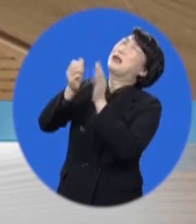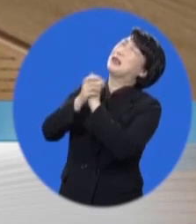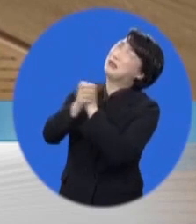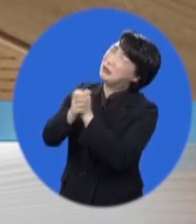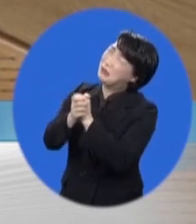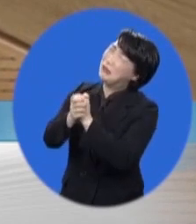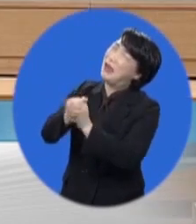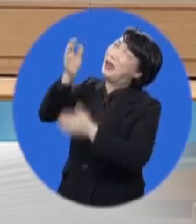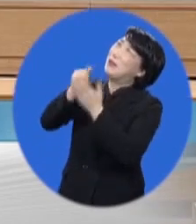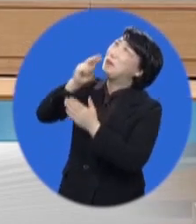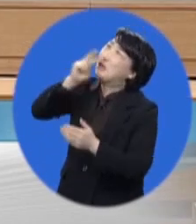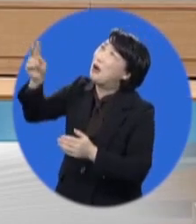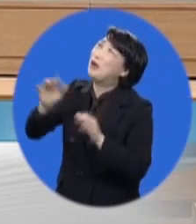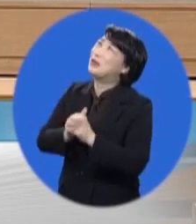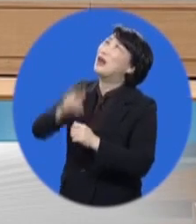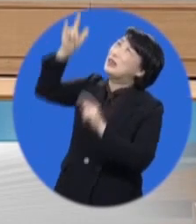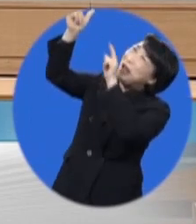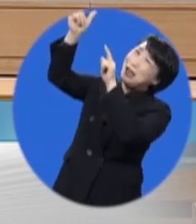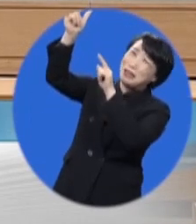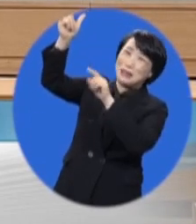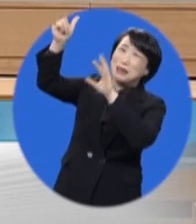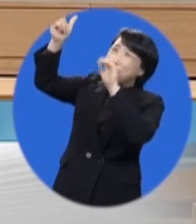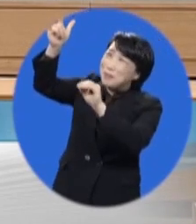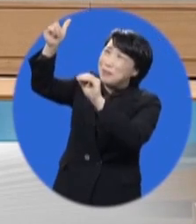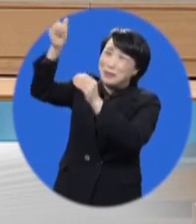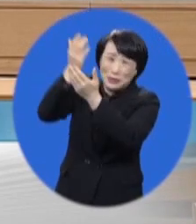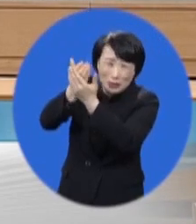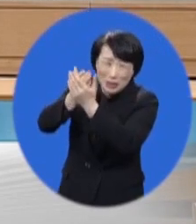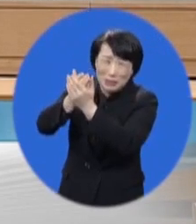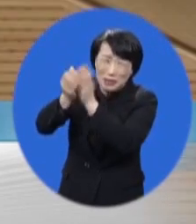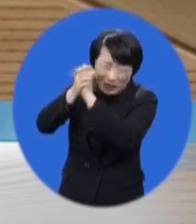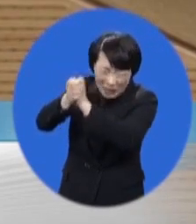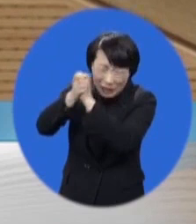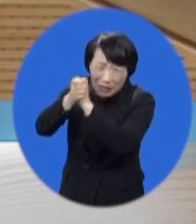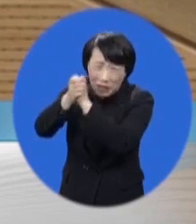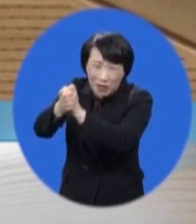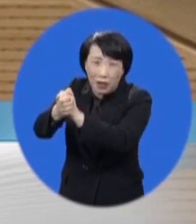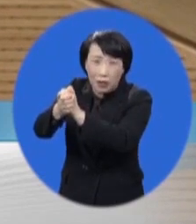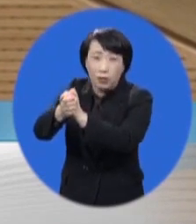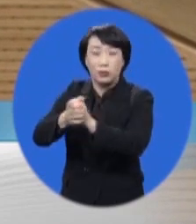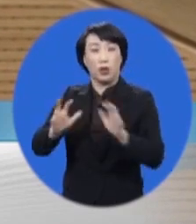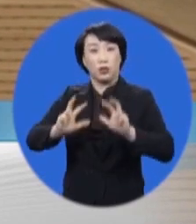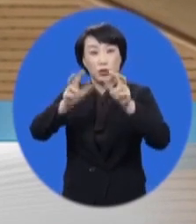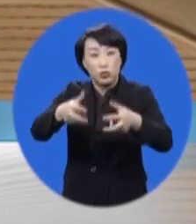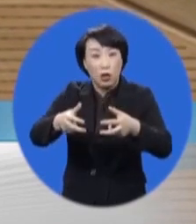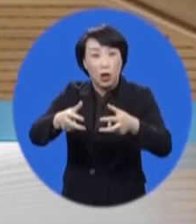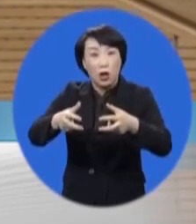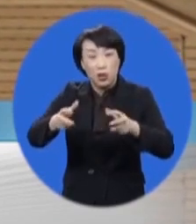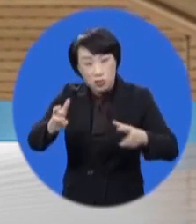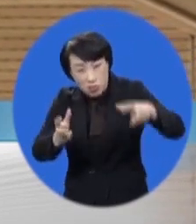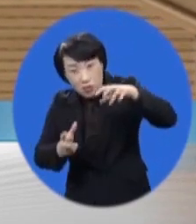기도합니다. 하나님이요 저 태양을 정지시켜 주옵소서. 그러니까 지구가 딱